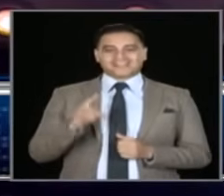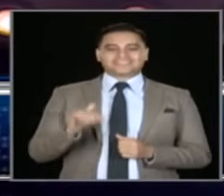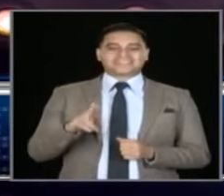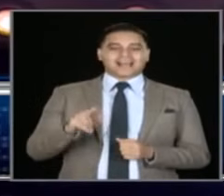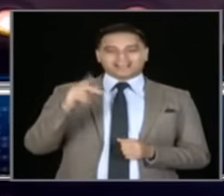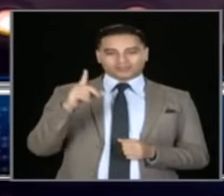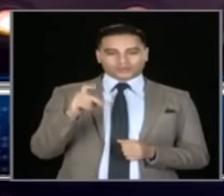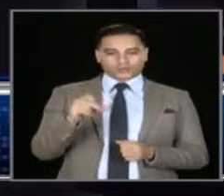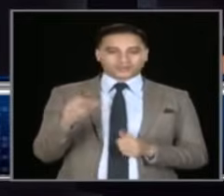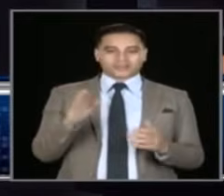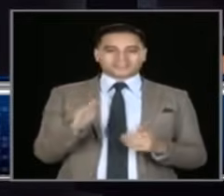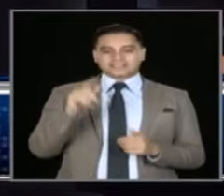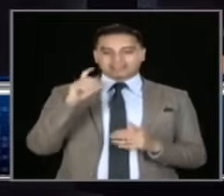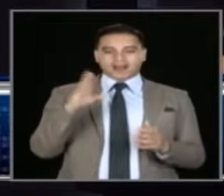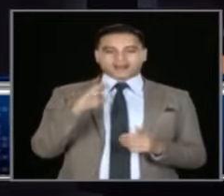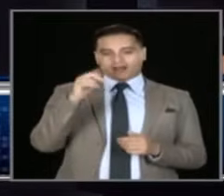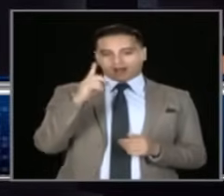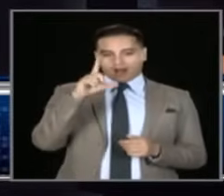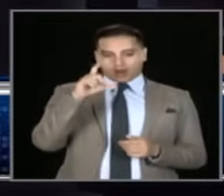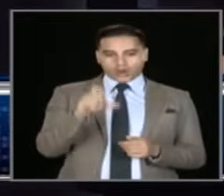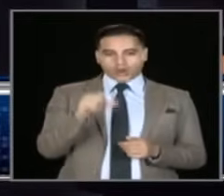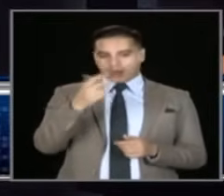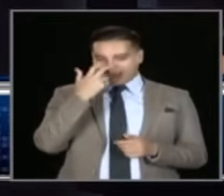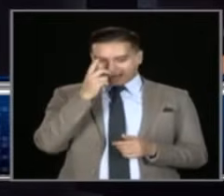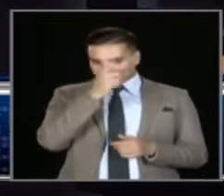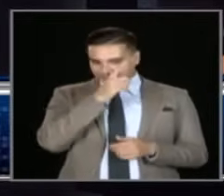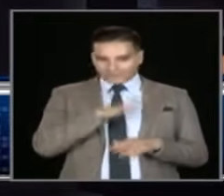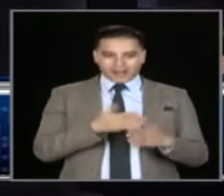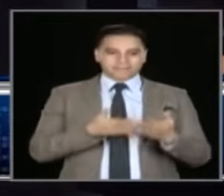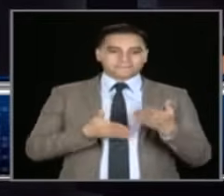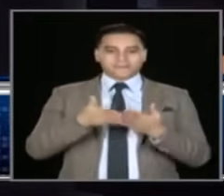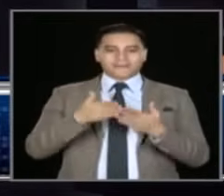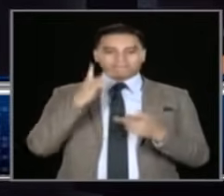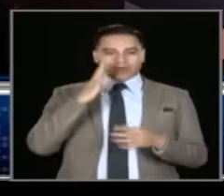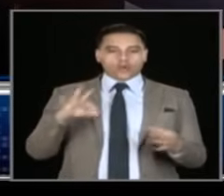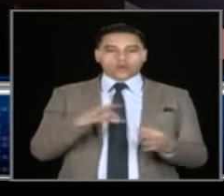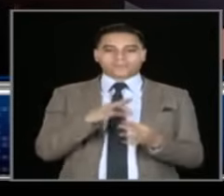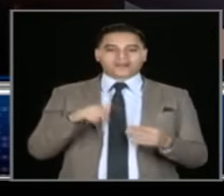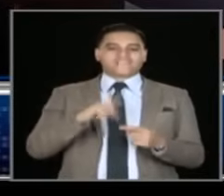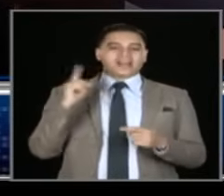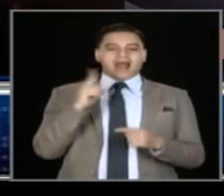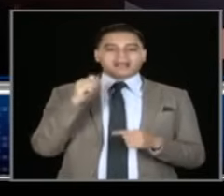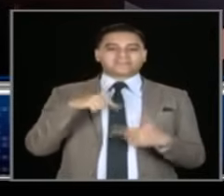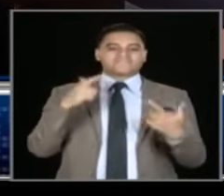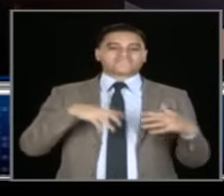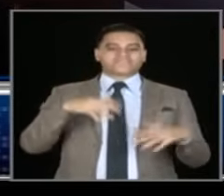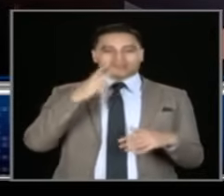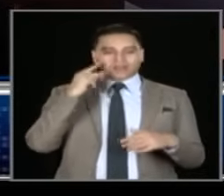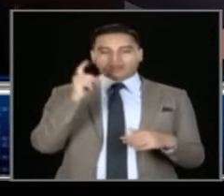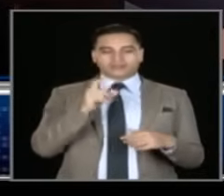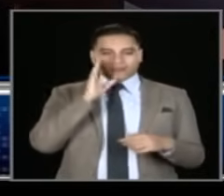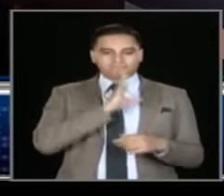تياترو سان كارلو من أقدم مباني الأوبرا في العالم، ففي أي مدينة